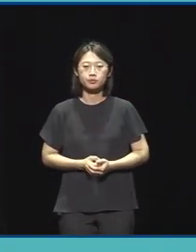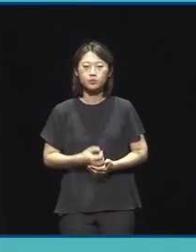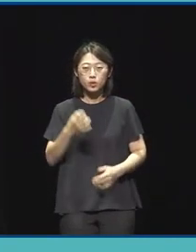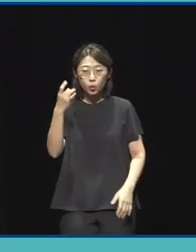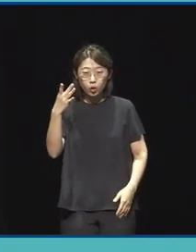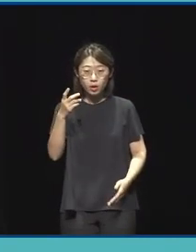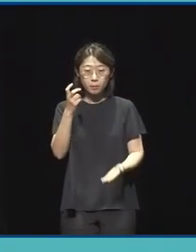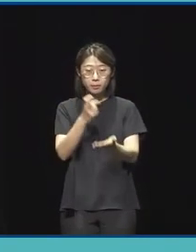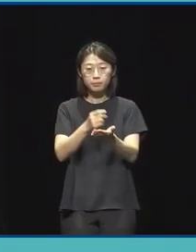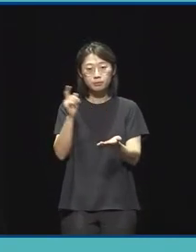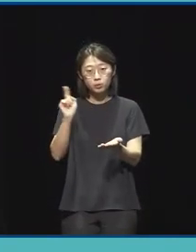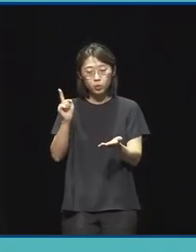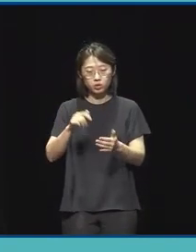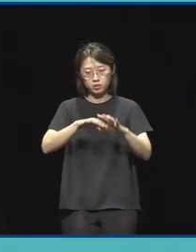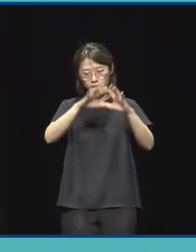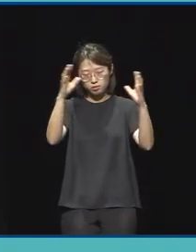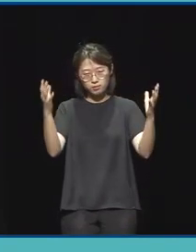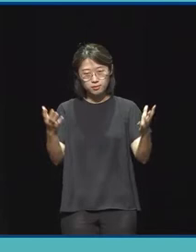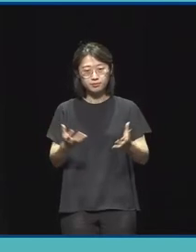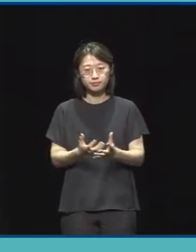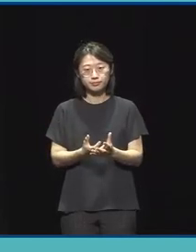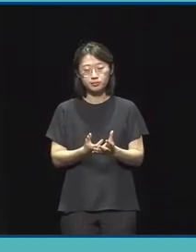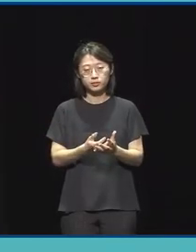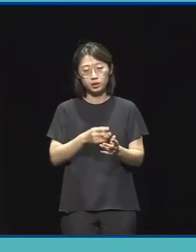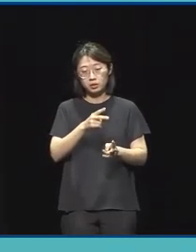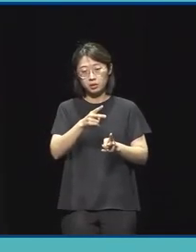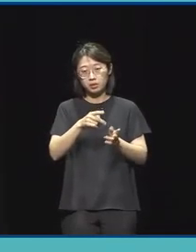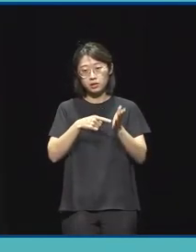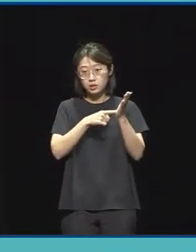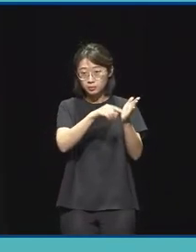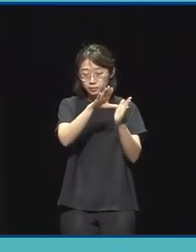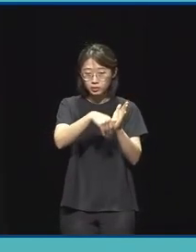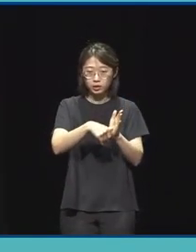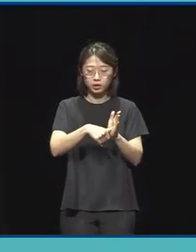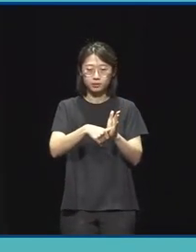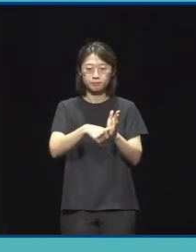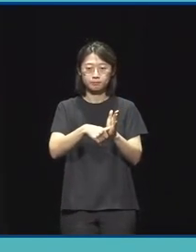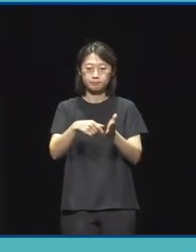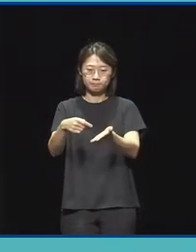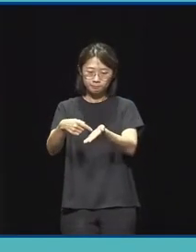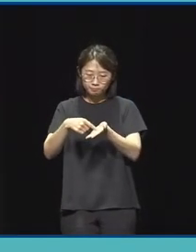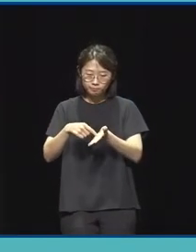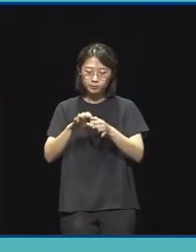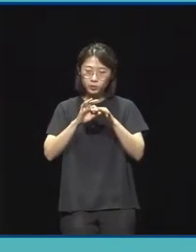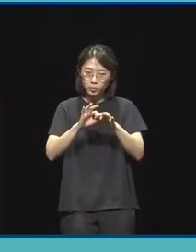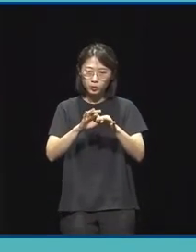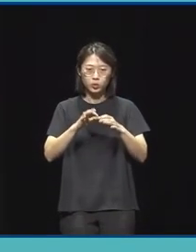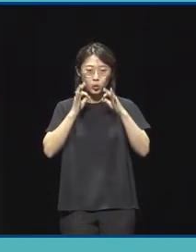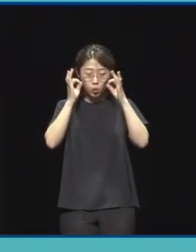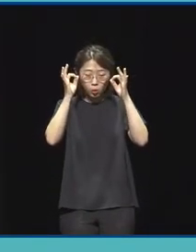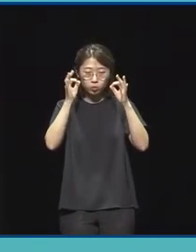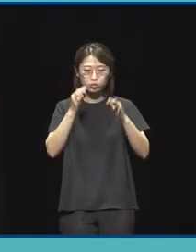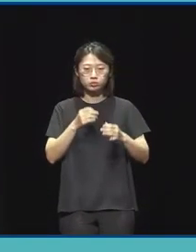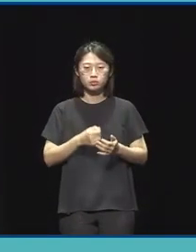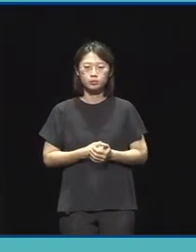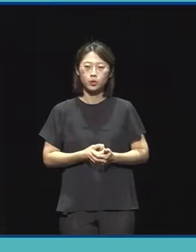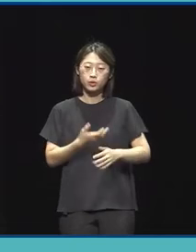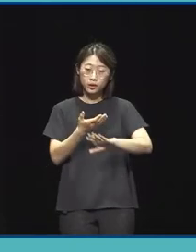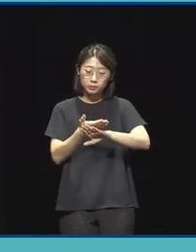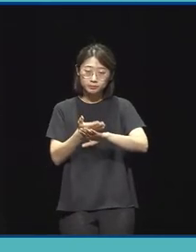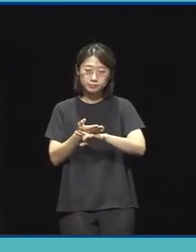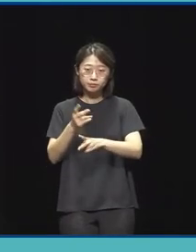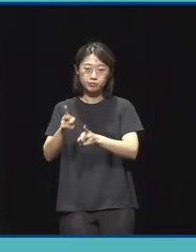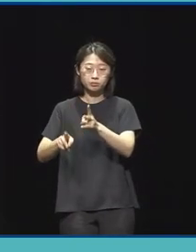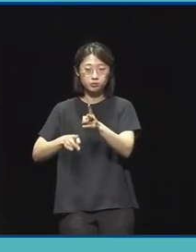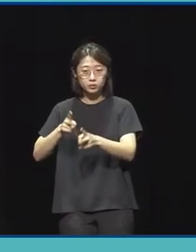원래부터는 원칙적으로 전체 지원 사업에서 이러한 취지가 구현될 수 있도록 노력하고 일부 사업은 일부